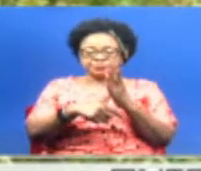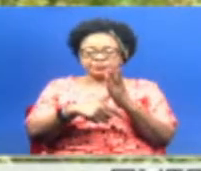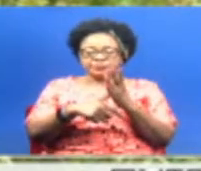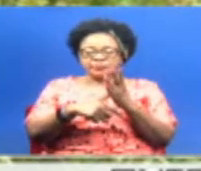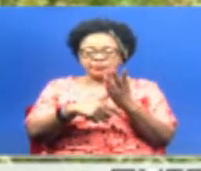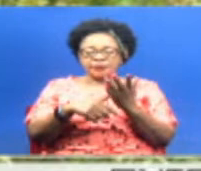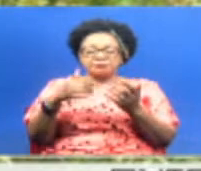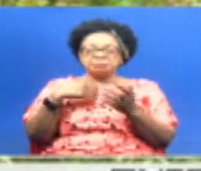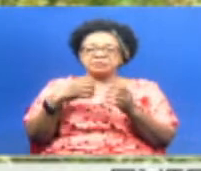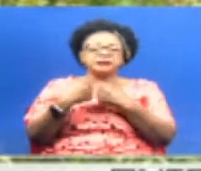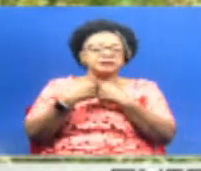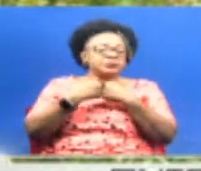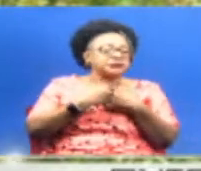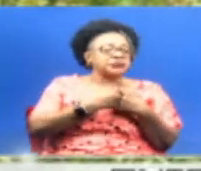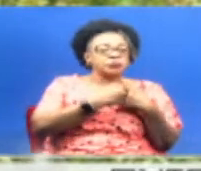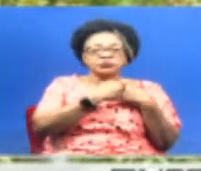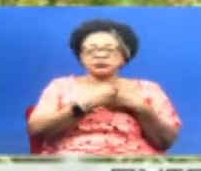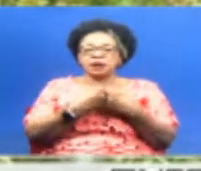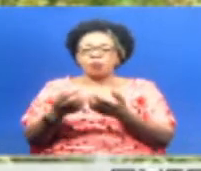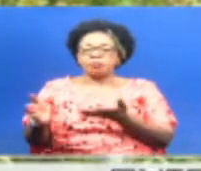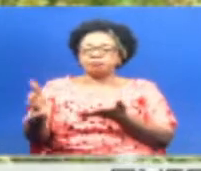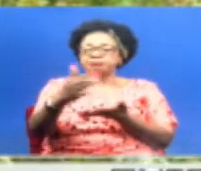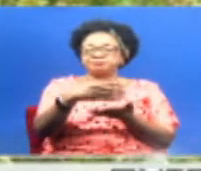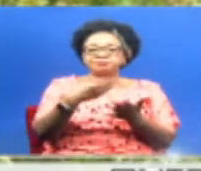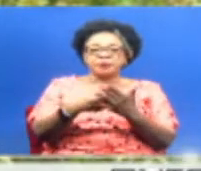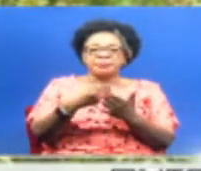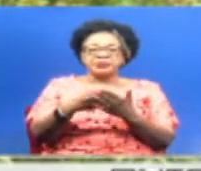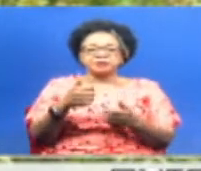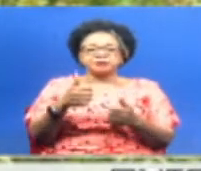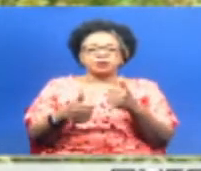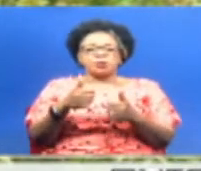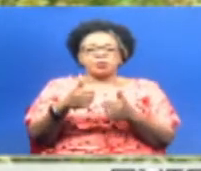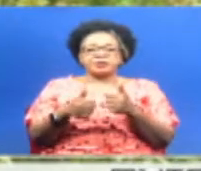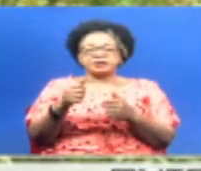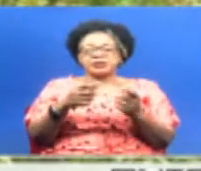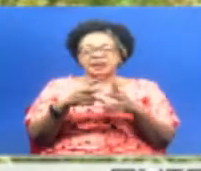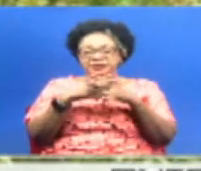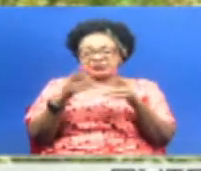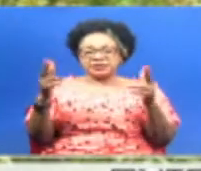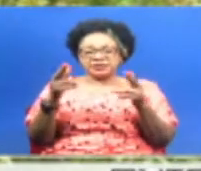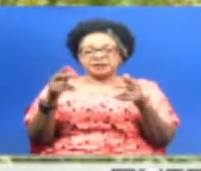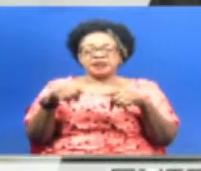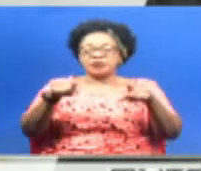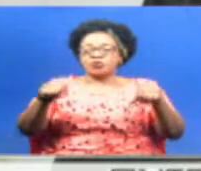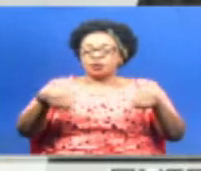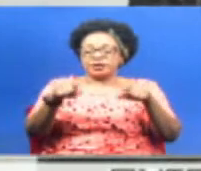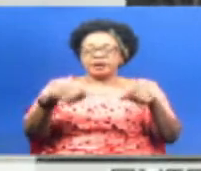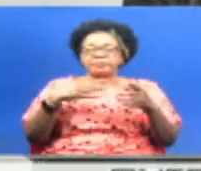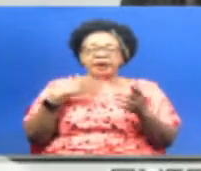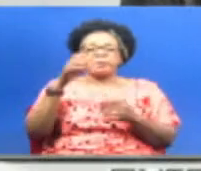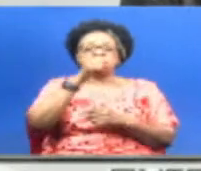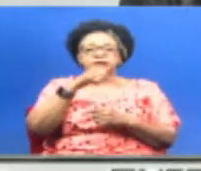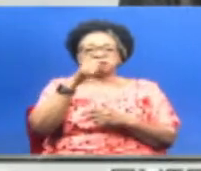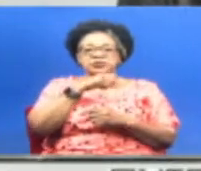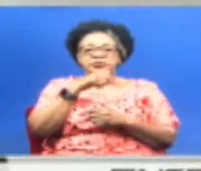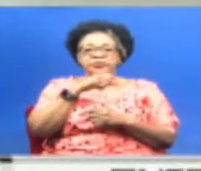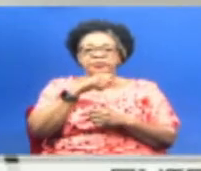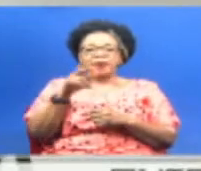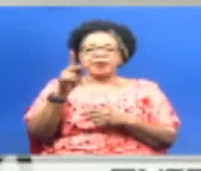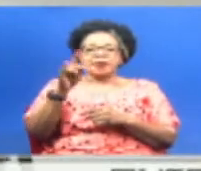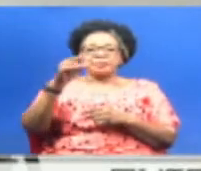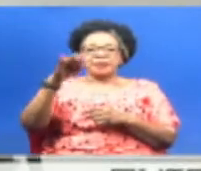yangu, nikaweza ku raise pesa yenye niliweza, alafu nikaanza kurekodi mangoma. Wesley Kiplangat